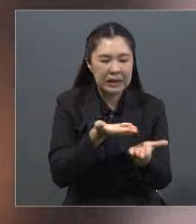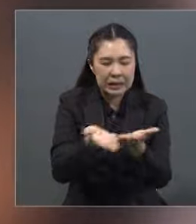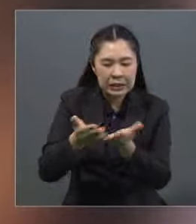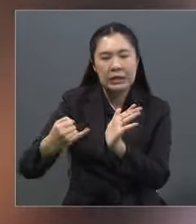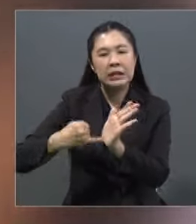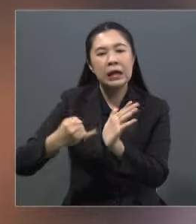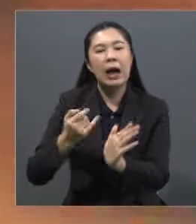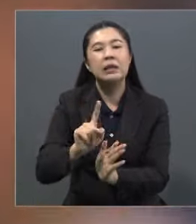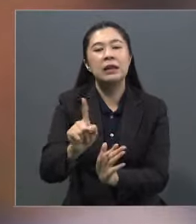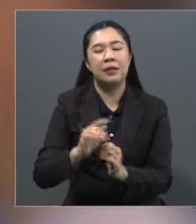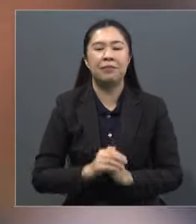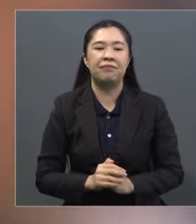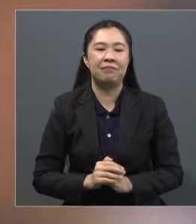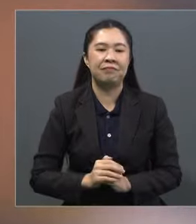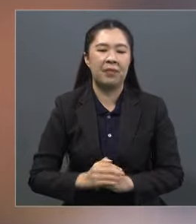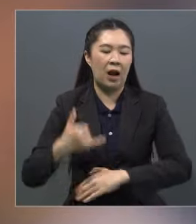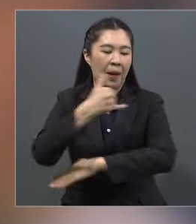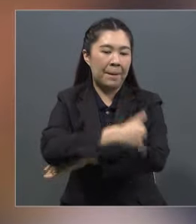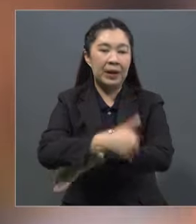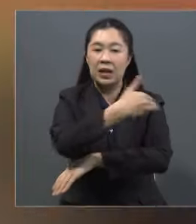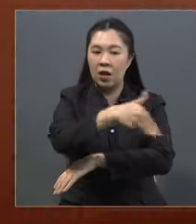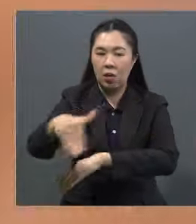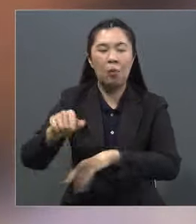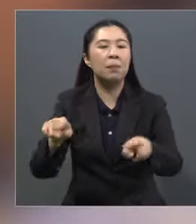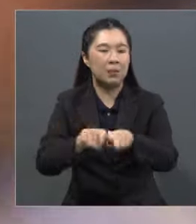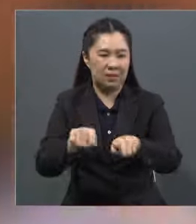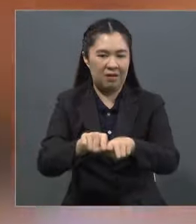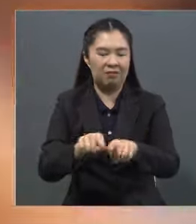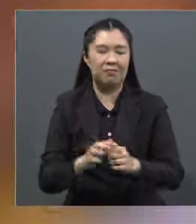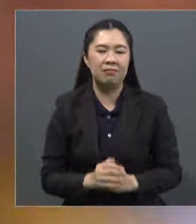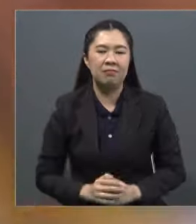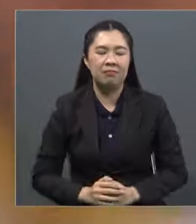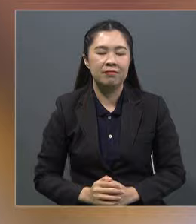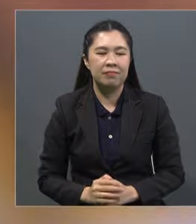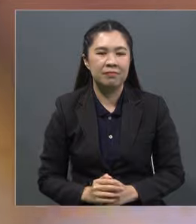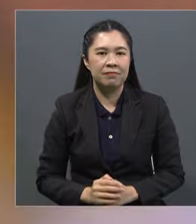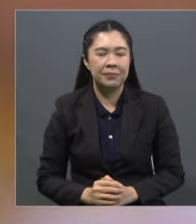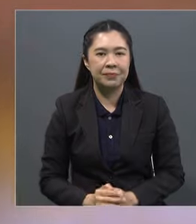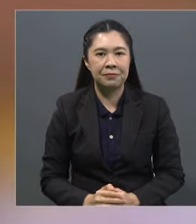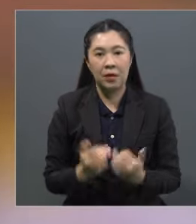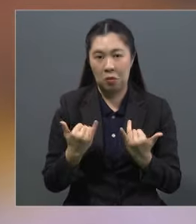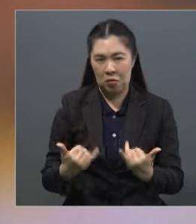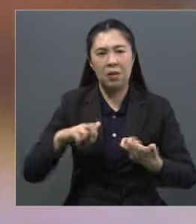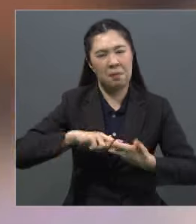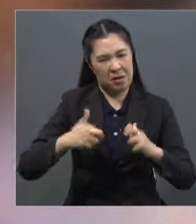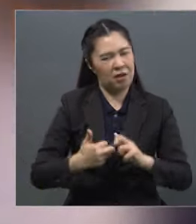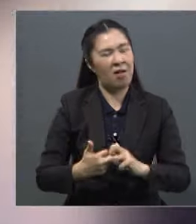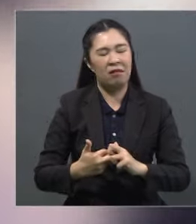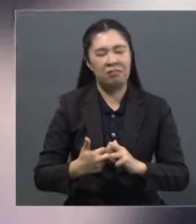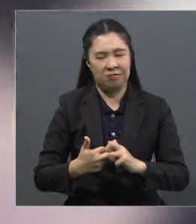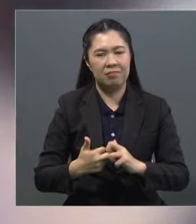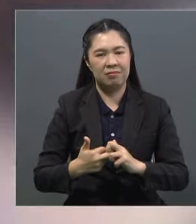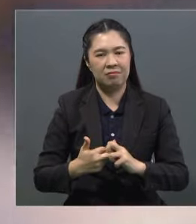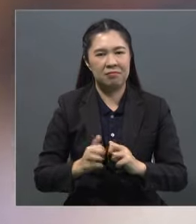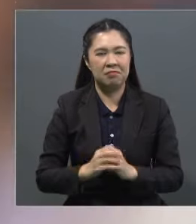อกว่านอกจากเด็กไทยแล้วต่างประเทศก็มีแบบนี้เหมือนกันนะคะก็คือว่าตอนนี้กำลังเผชิญปัญหากันอย่างหนักเลยเข้